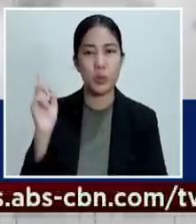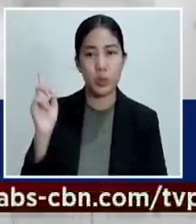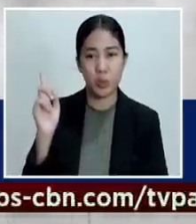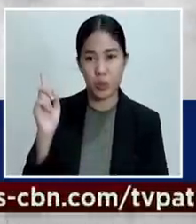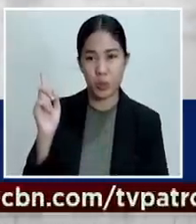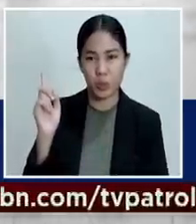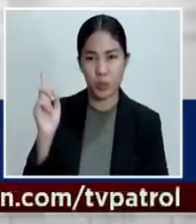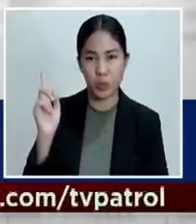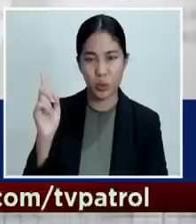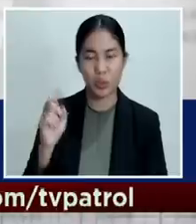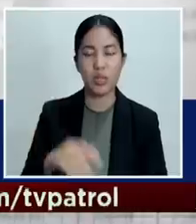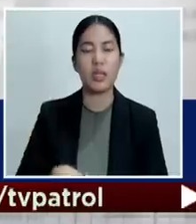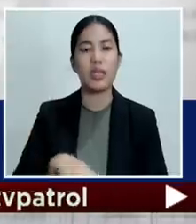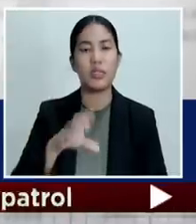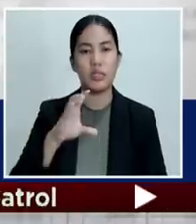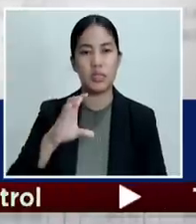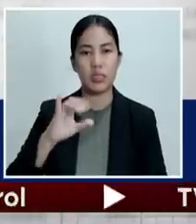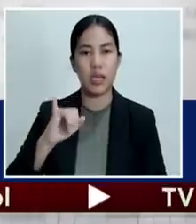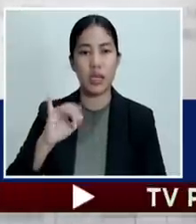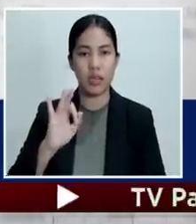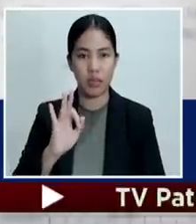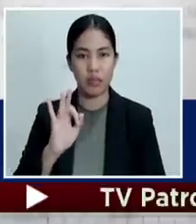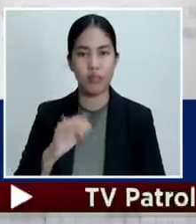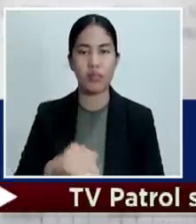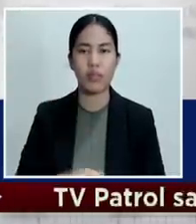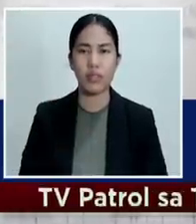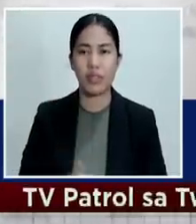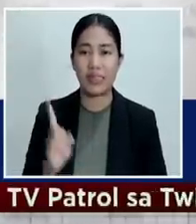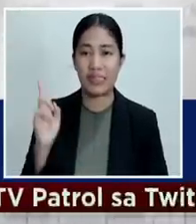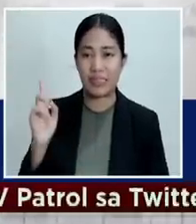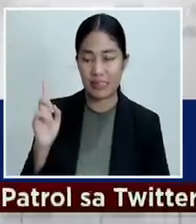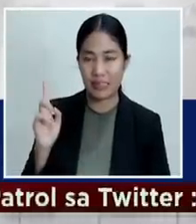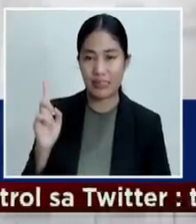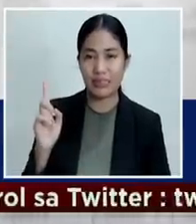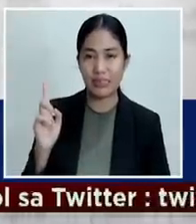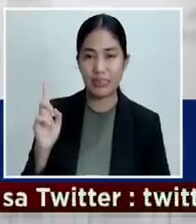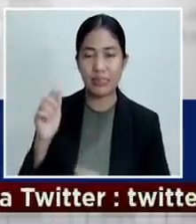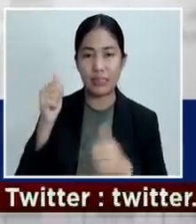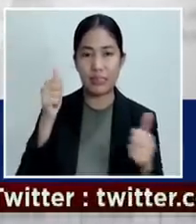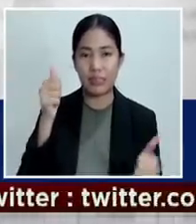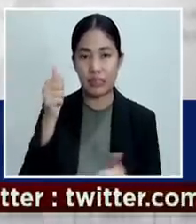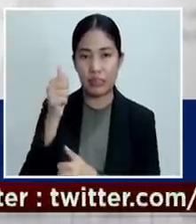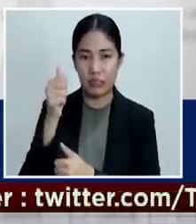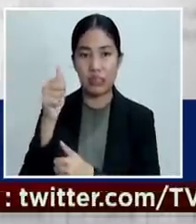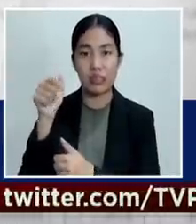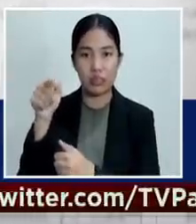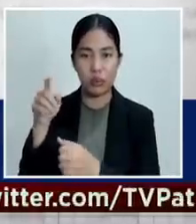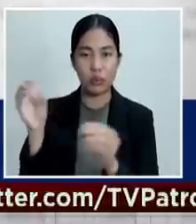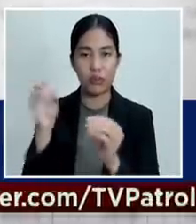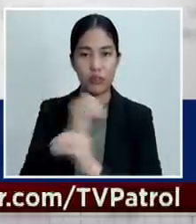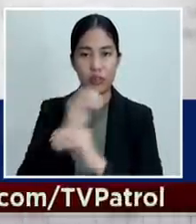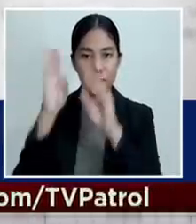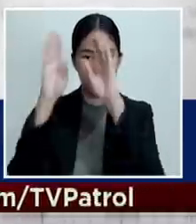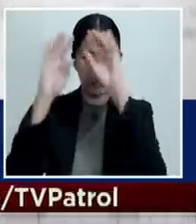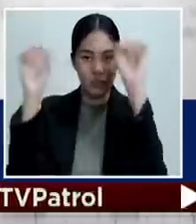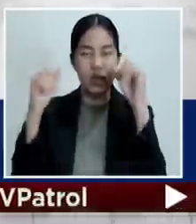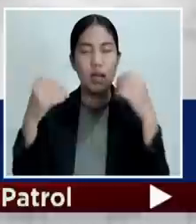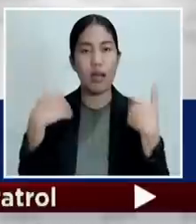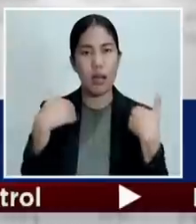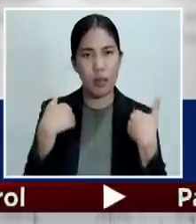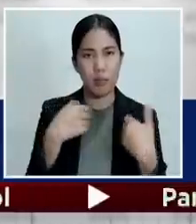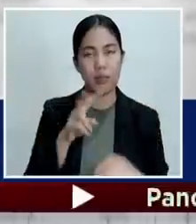o CIF. Ang bulto ng CIF ay nasa ilalim ng Office of the President, pero meron rin ang OVP, DepEd at